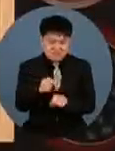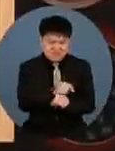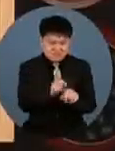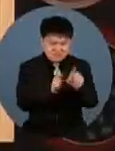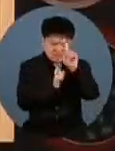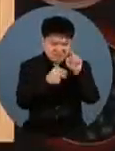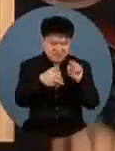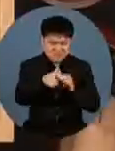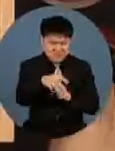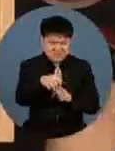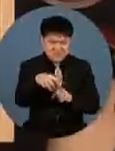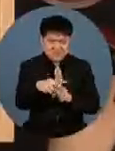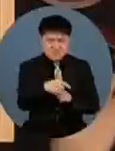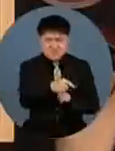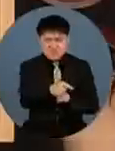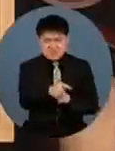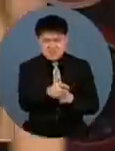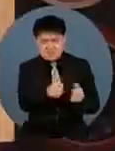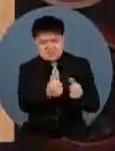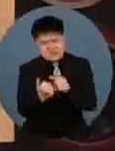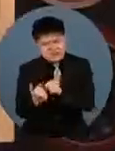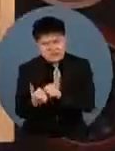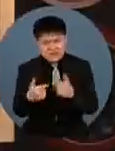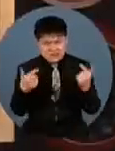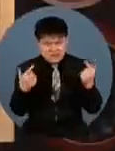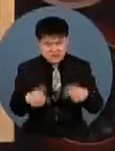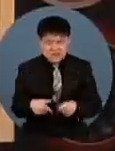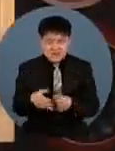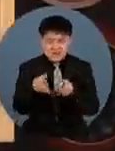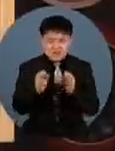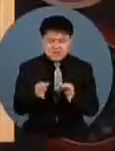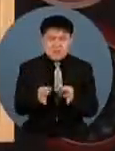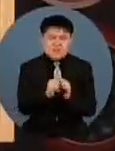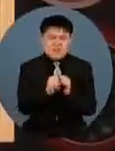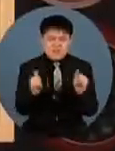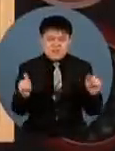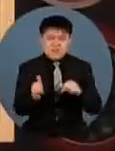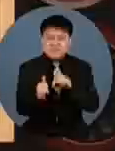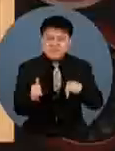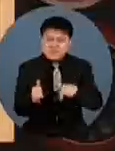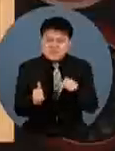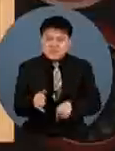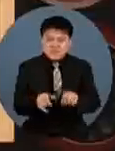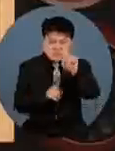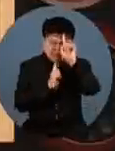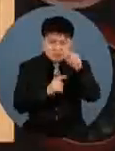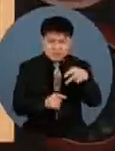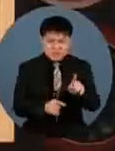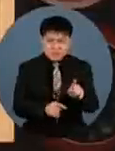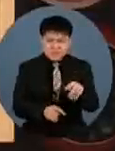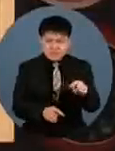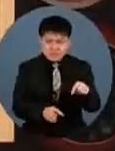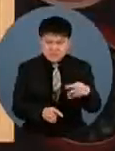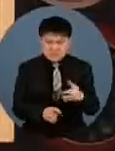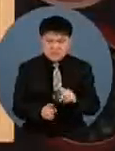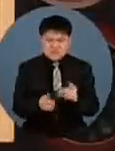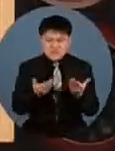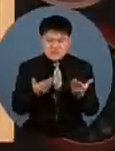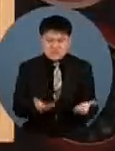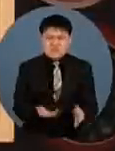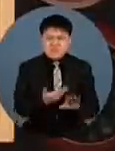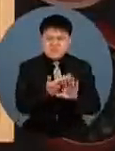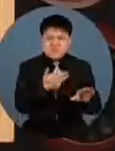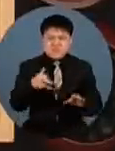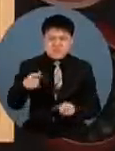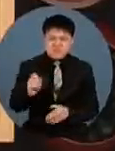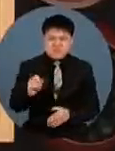구단인데요. 그렇죠. 맥을 잘 못 썼죠. 네. 뭐 프로기사들 사이에서는요, 우스갯소리로 이세돌 구단이 휴직을 하고 나서